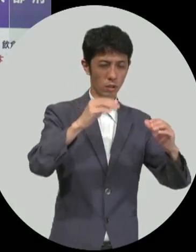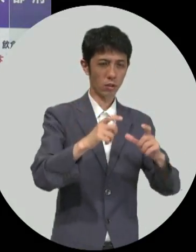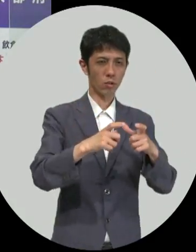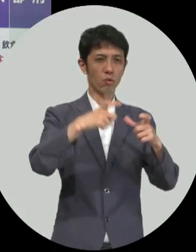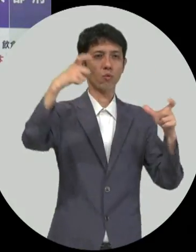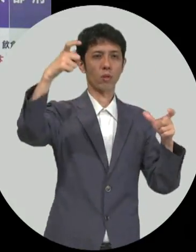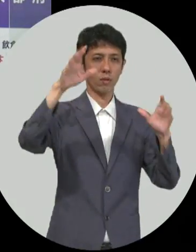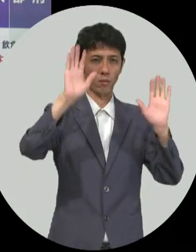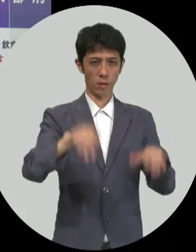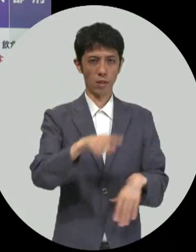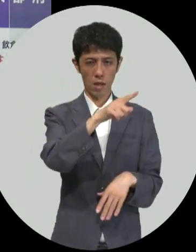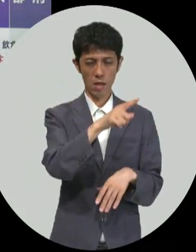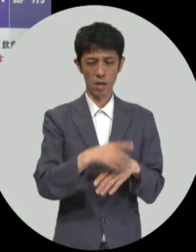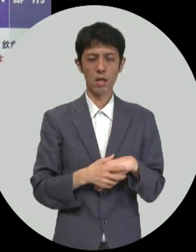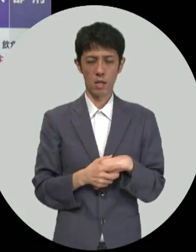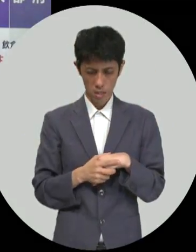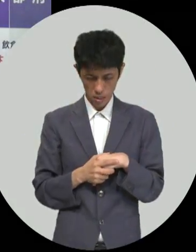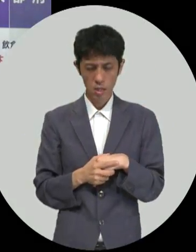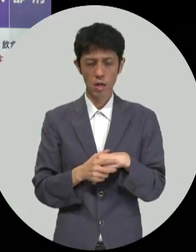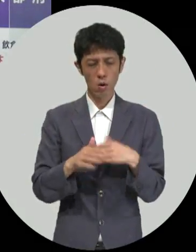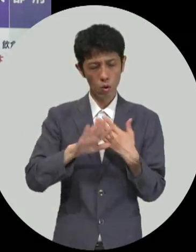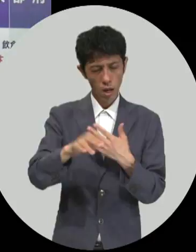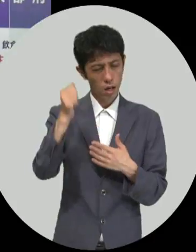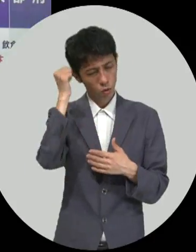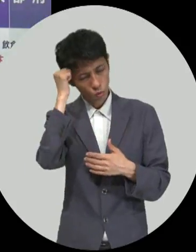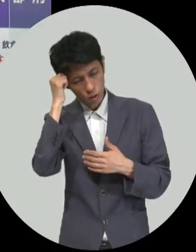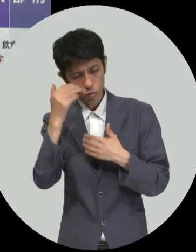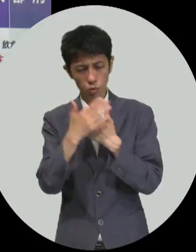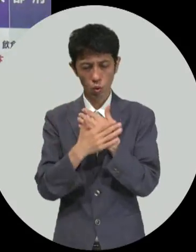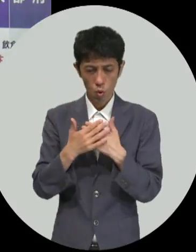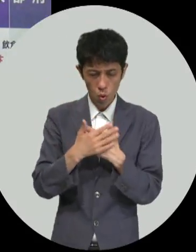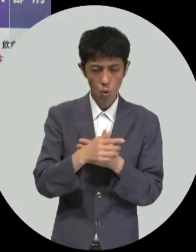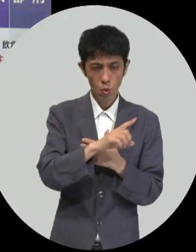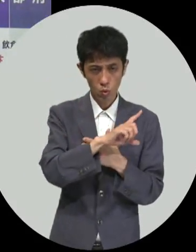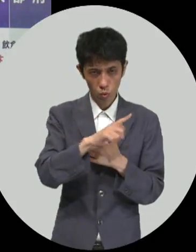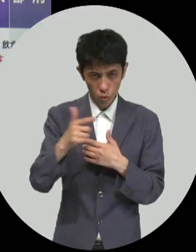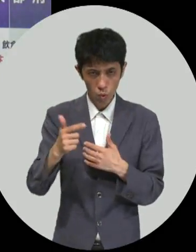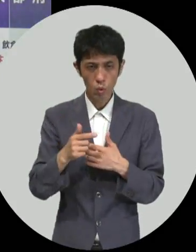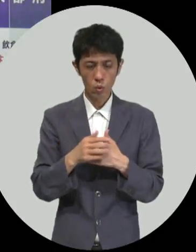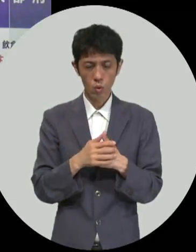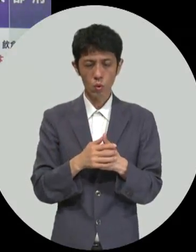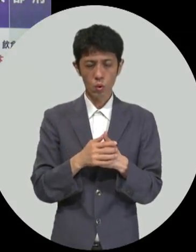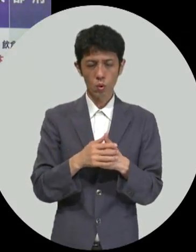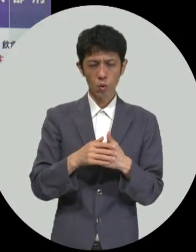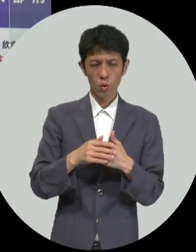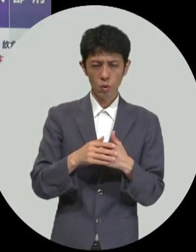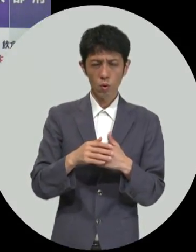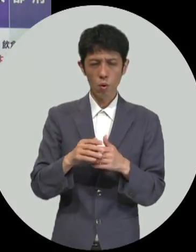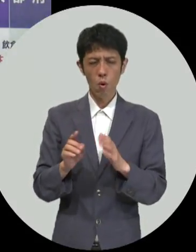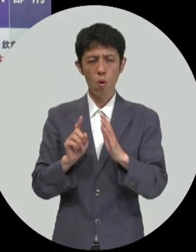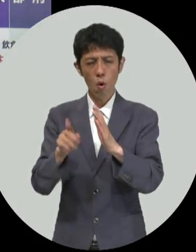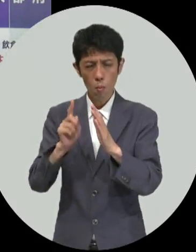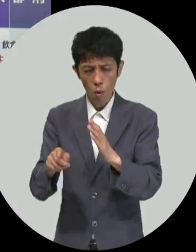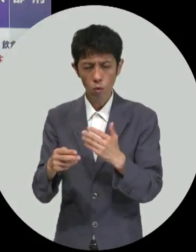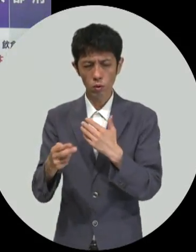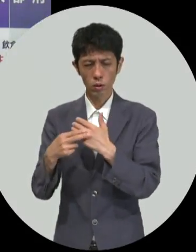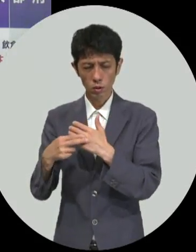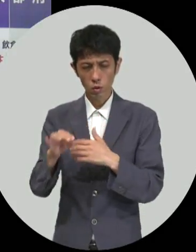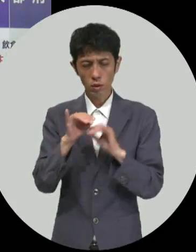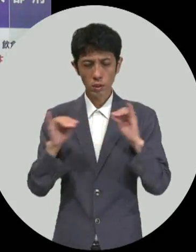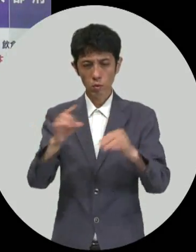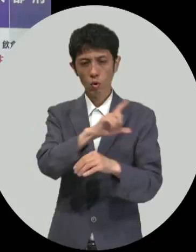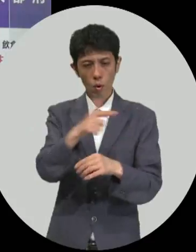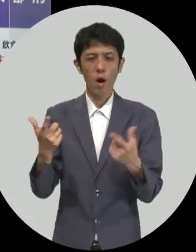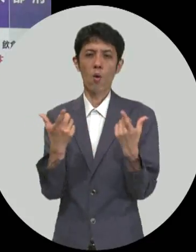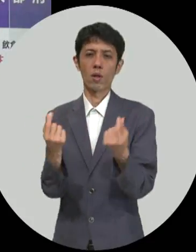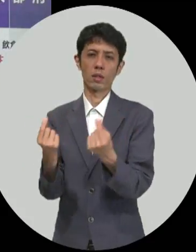は宿泊療養等についての陽性者外来、それから訪問診療チーム、そのあたりの仕組みは同じでございまして、